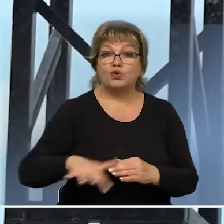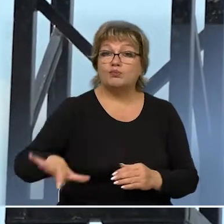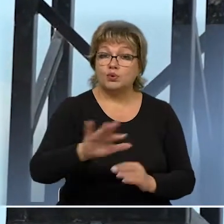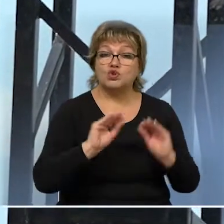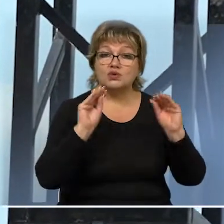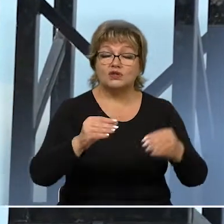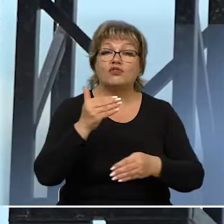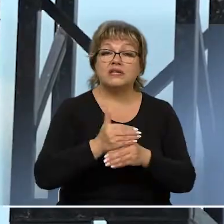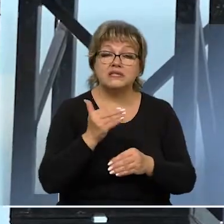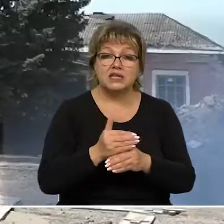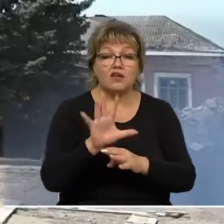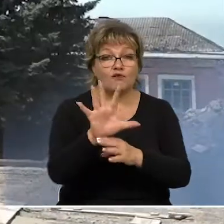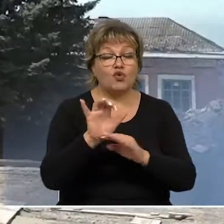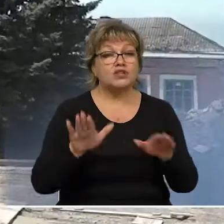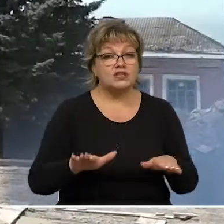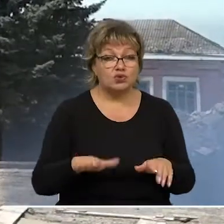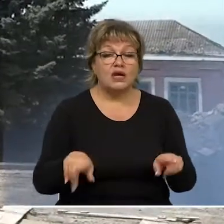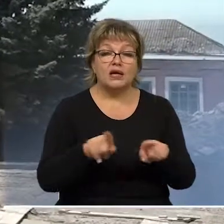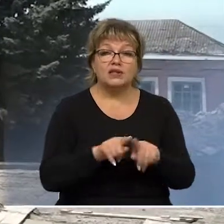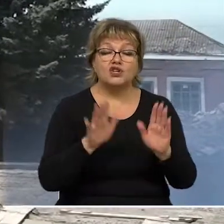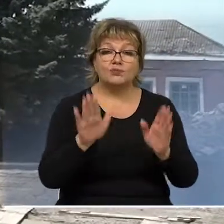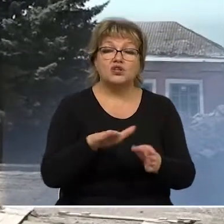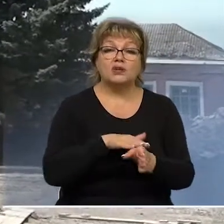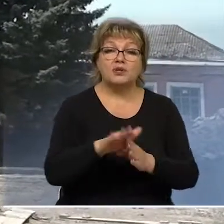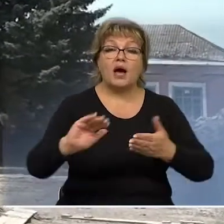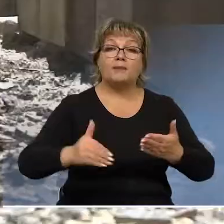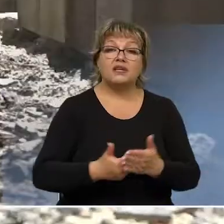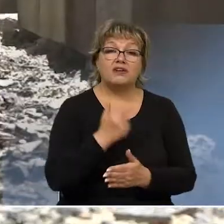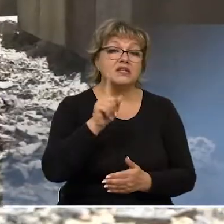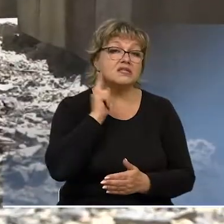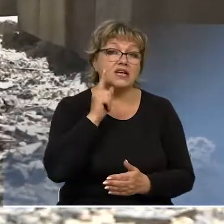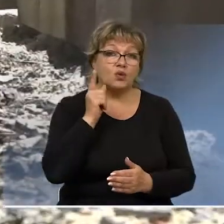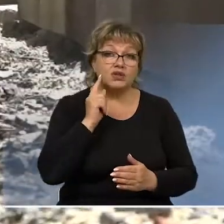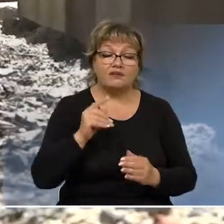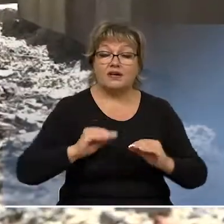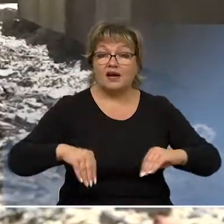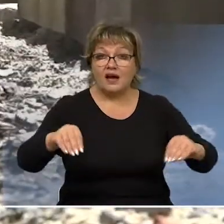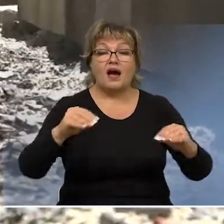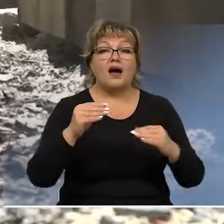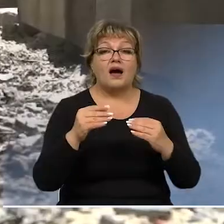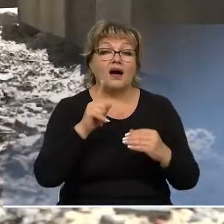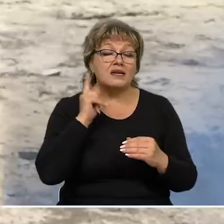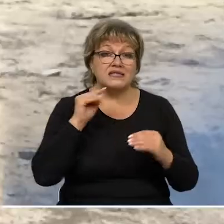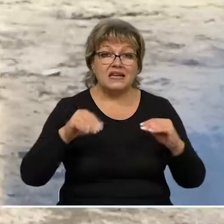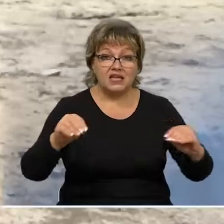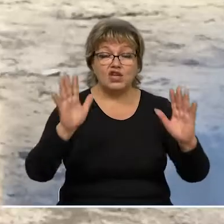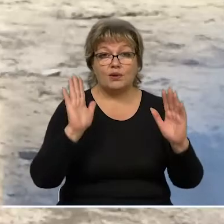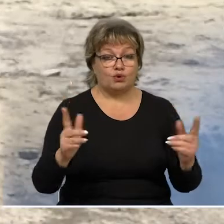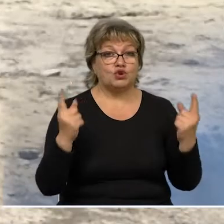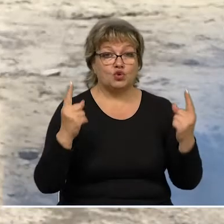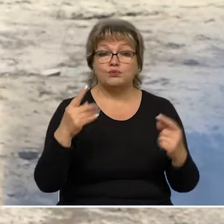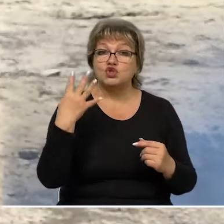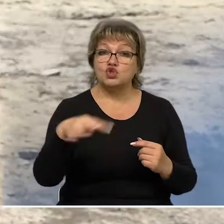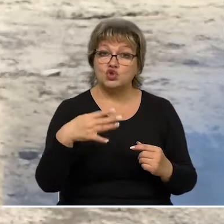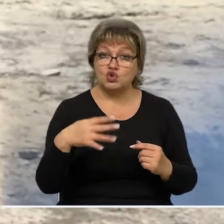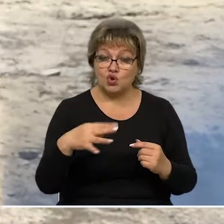не только ремонт самой площади установка сцены фотозоны но также будет произведено обновление зеленого фонда озеленение будет